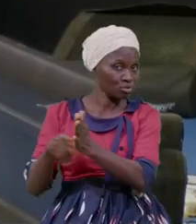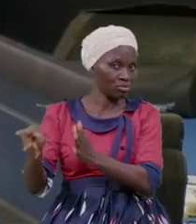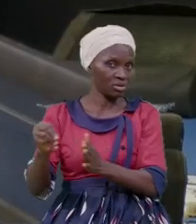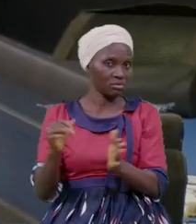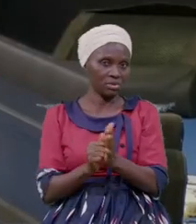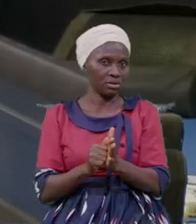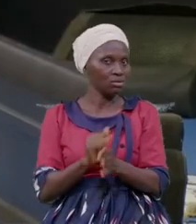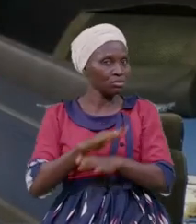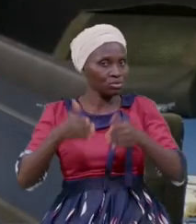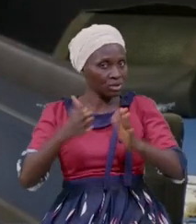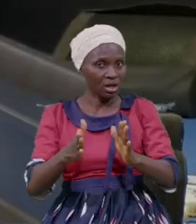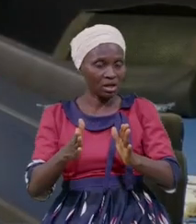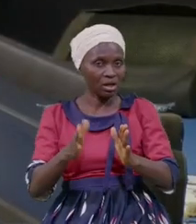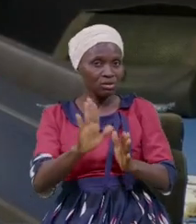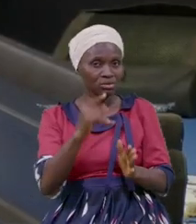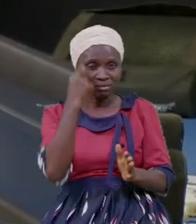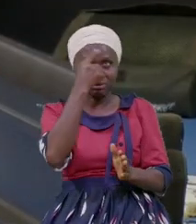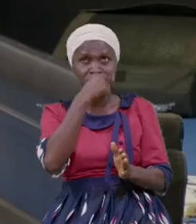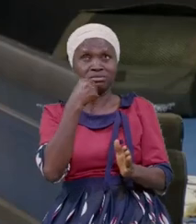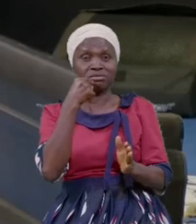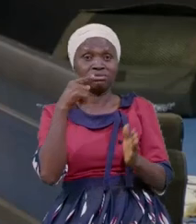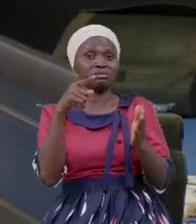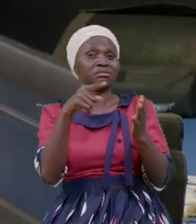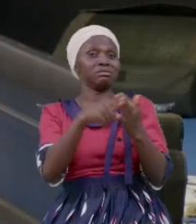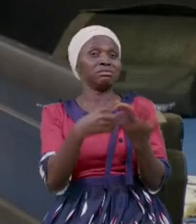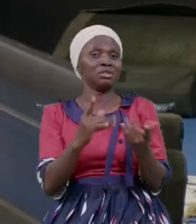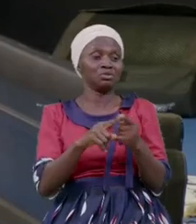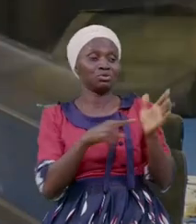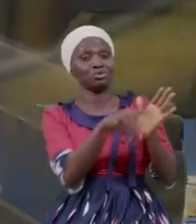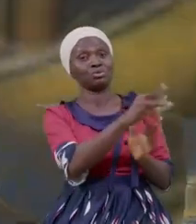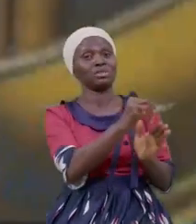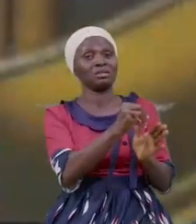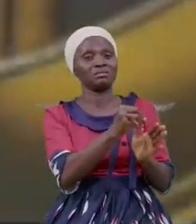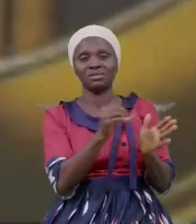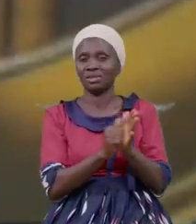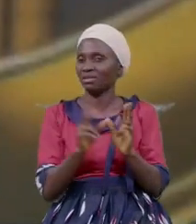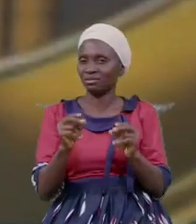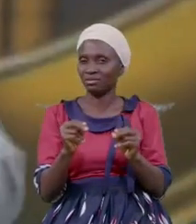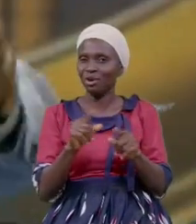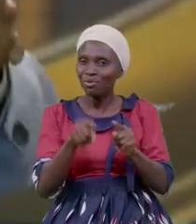ça ne permets pas ton apparence faciale de le manifester